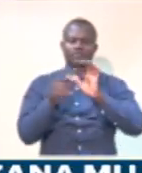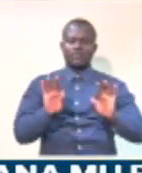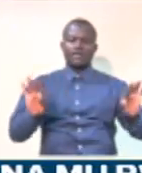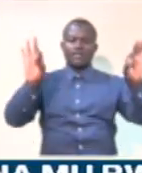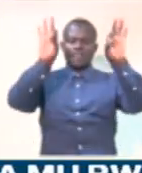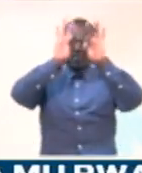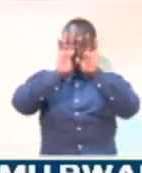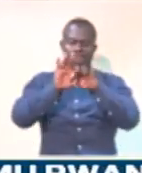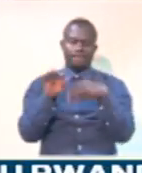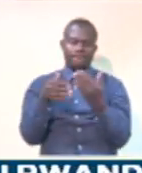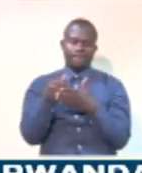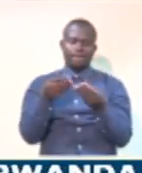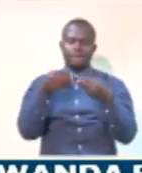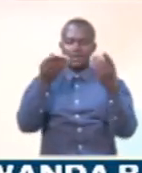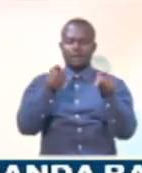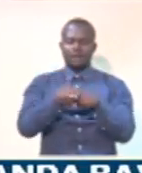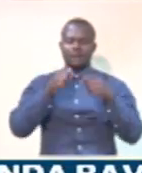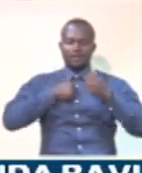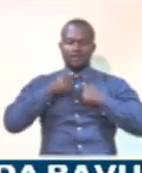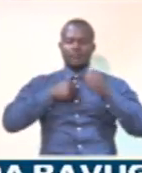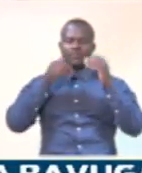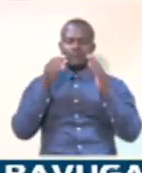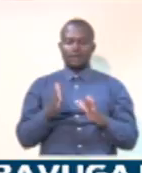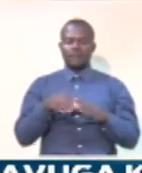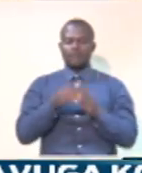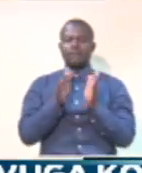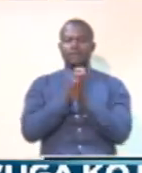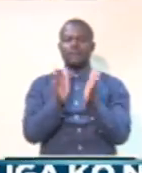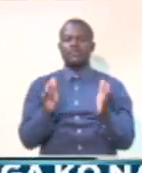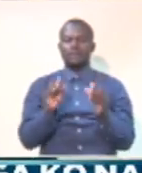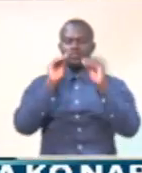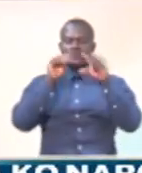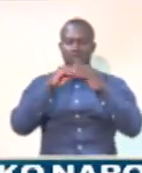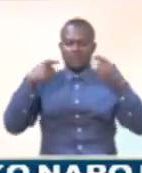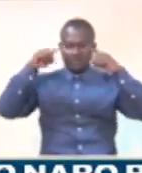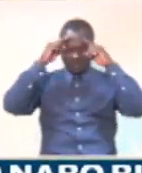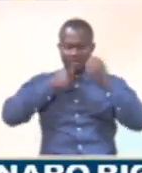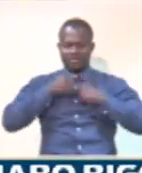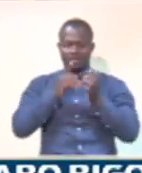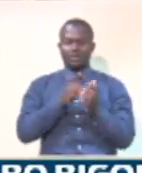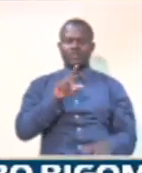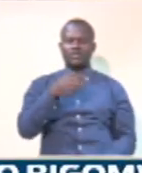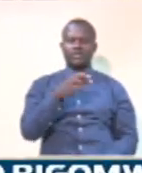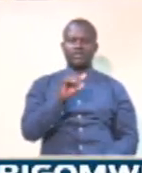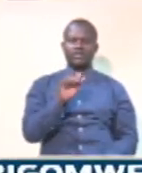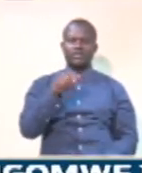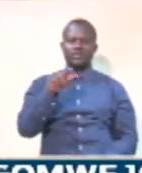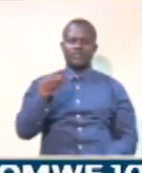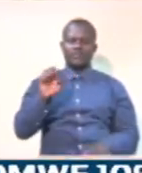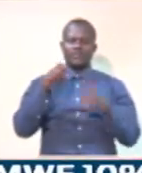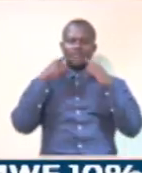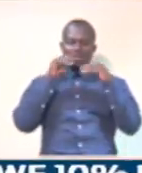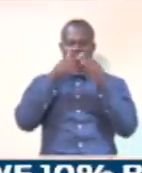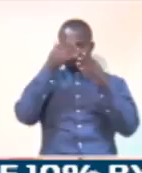agaciro baduha nk'abanyarwanda muri rusange. Umwarimu muri Kaminuza y'u Rwanda Dr. Philippe Ndikubwimana avuga ko iki cyemezo